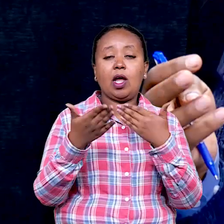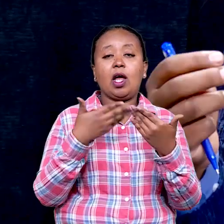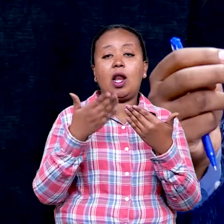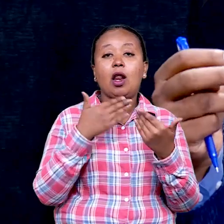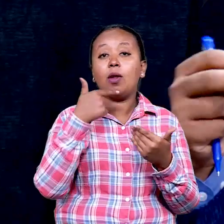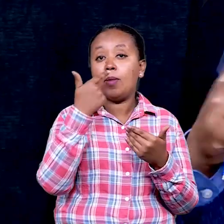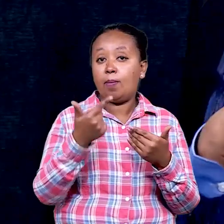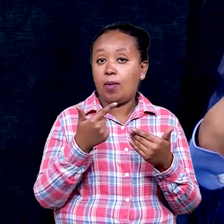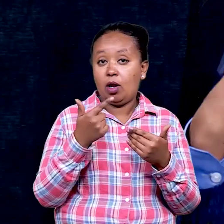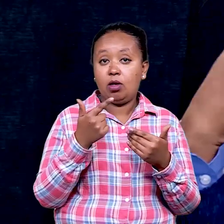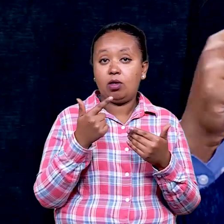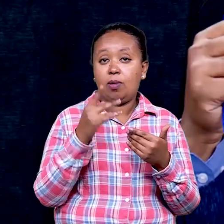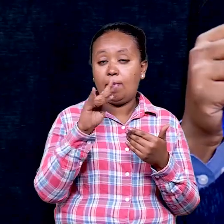የለውም።